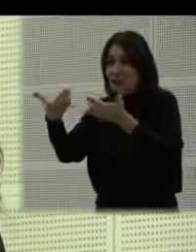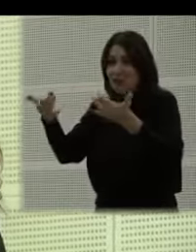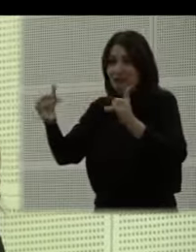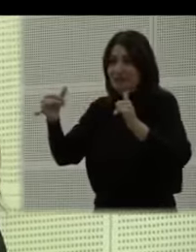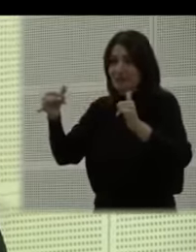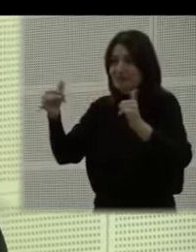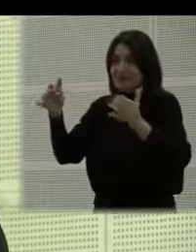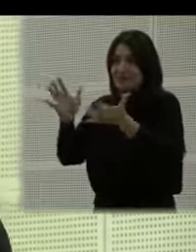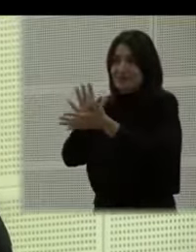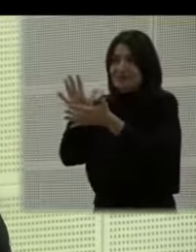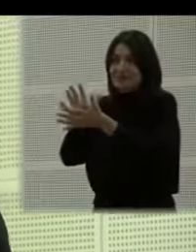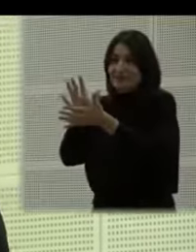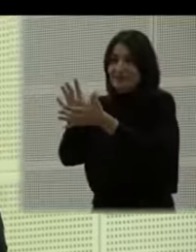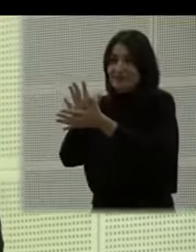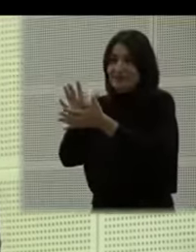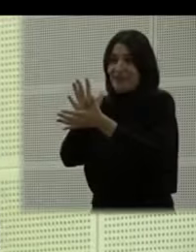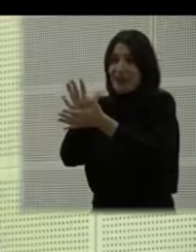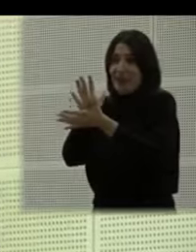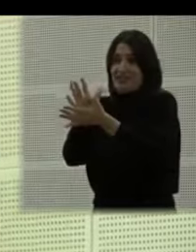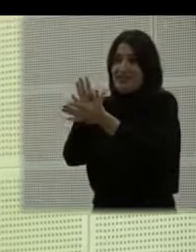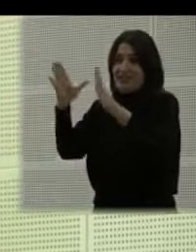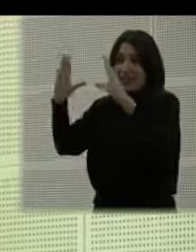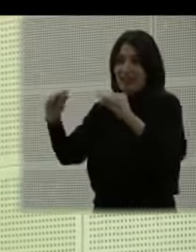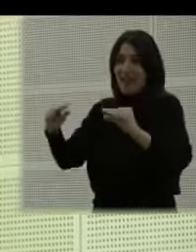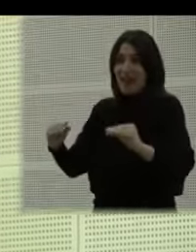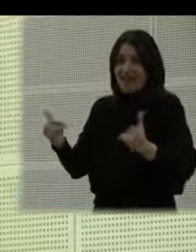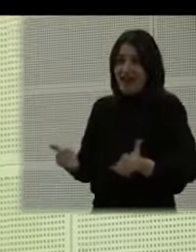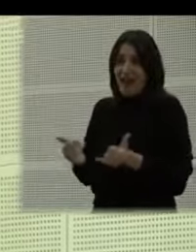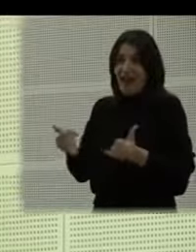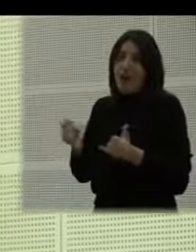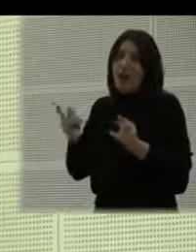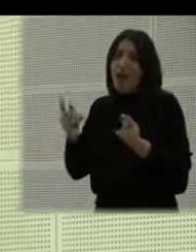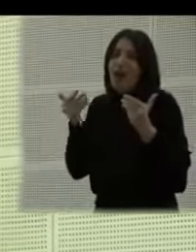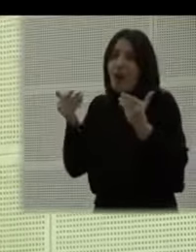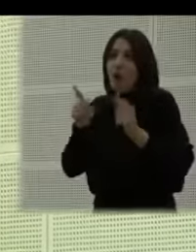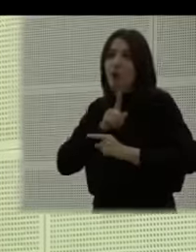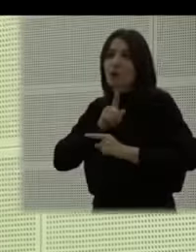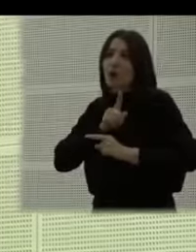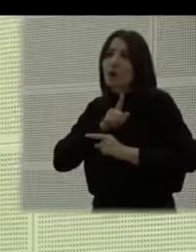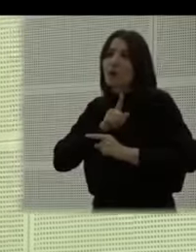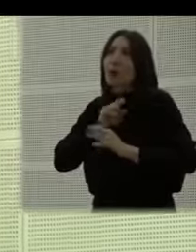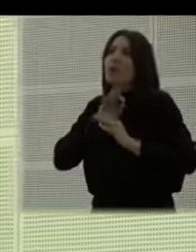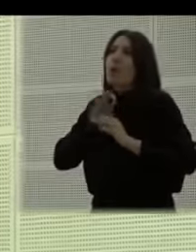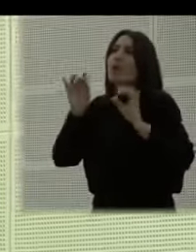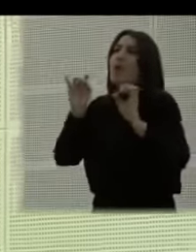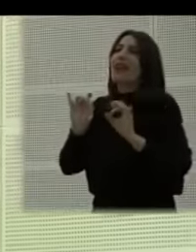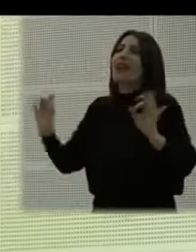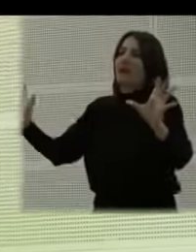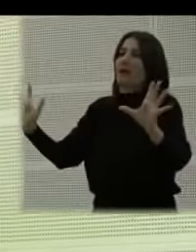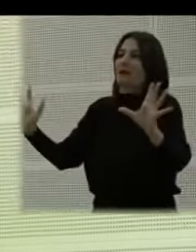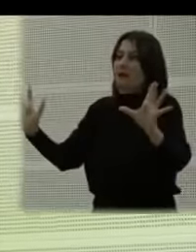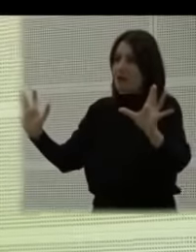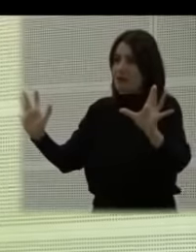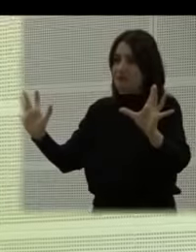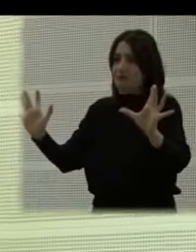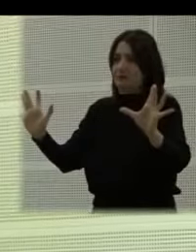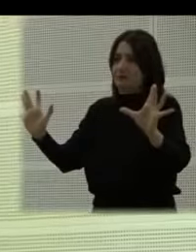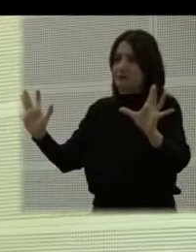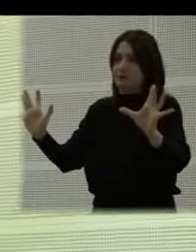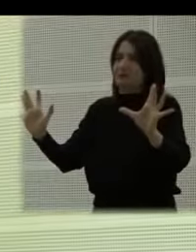ferie, per le feste natalizie, è la libertà di